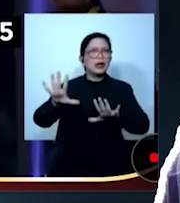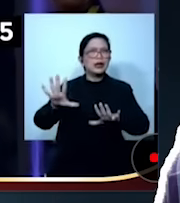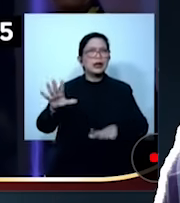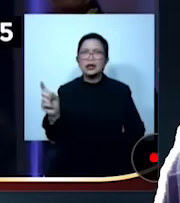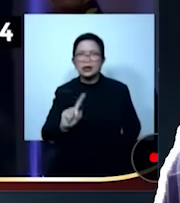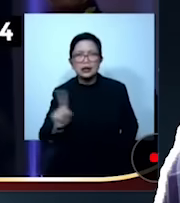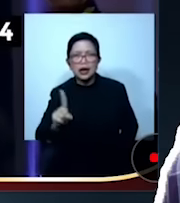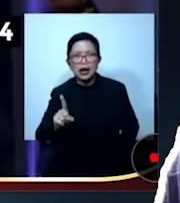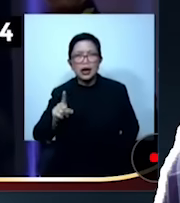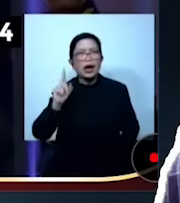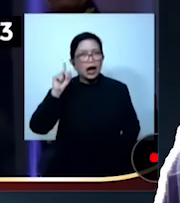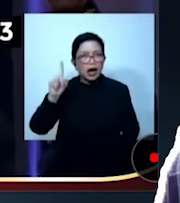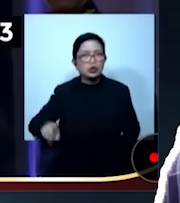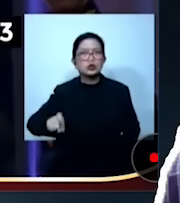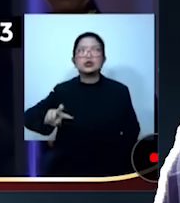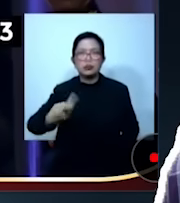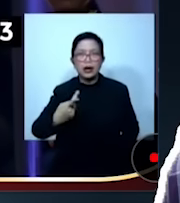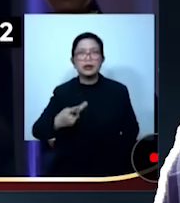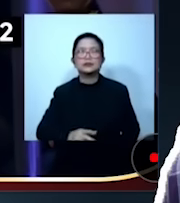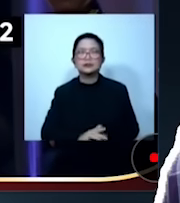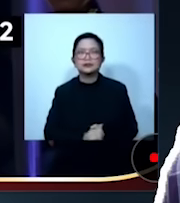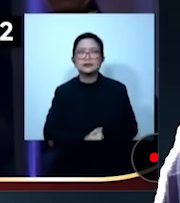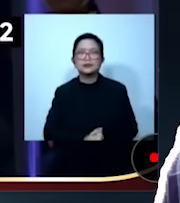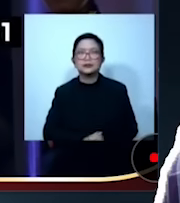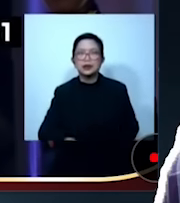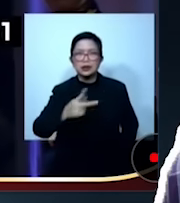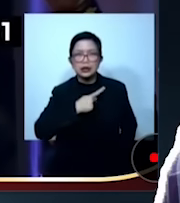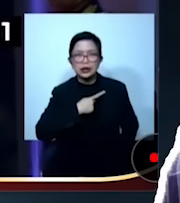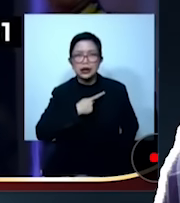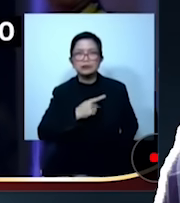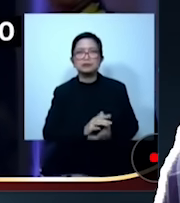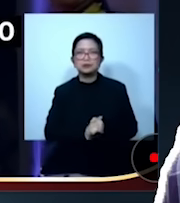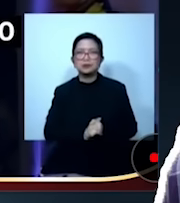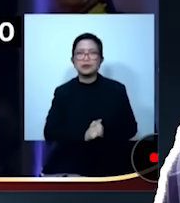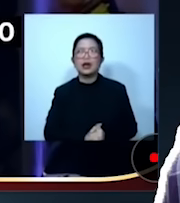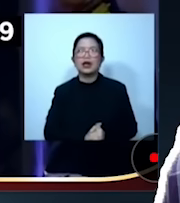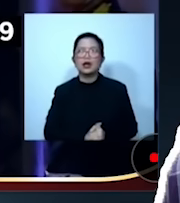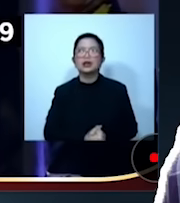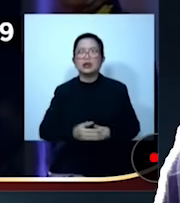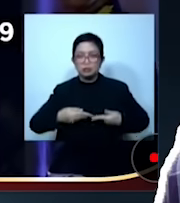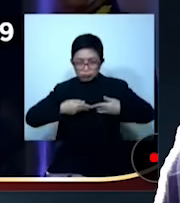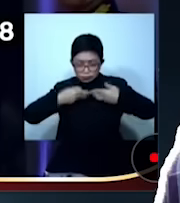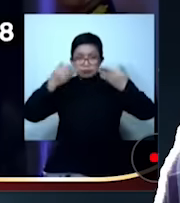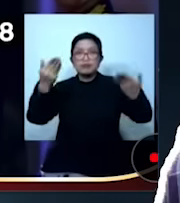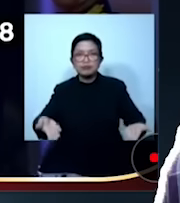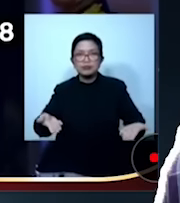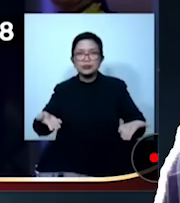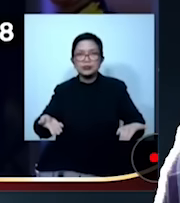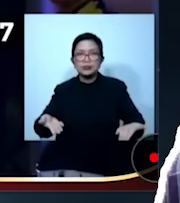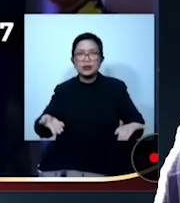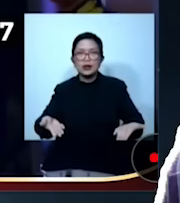kandang itu dan karena itu e umpannya diterima pintunya tidak dibuka karena mereka tetap dianggap